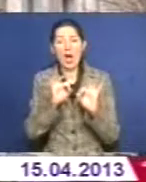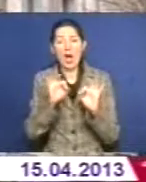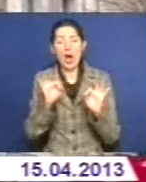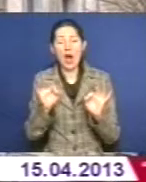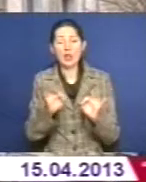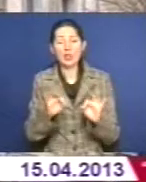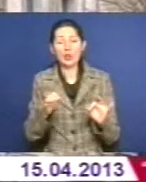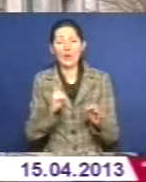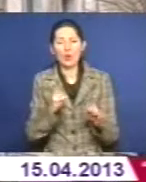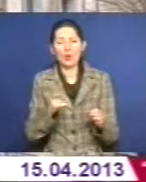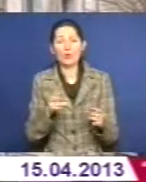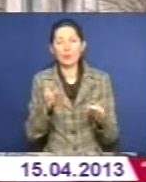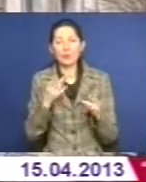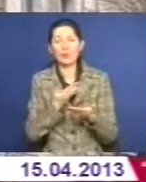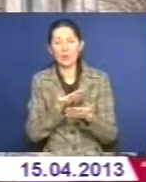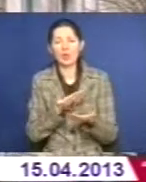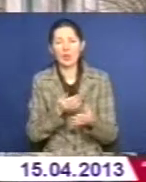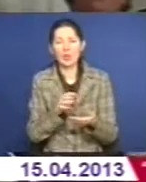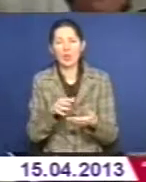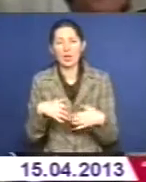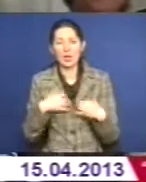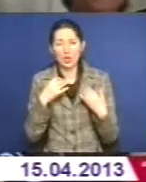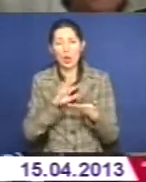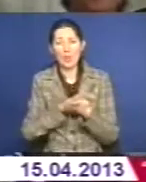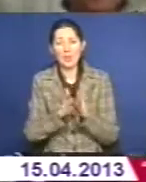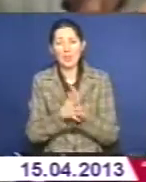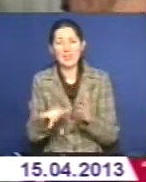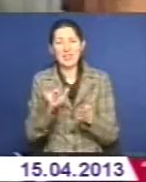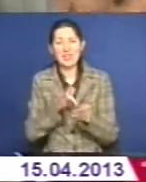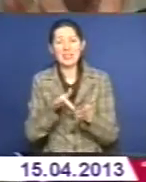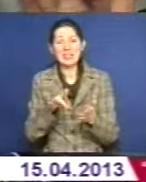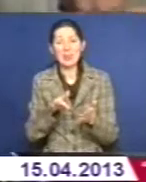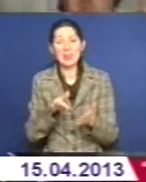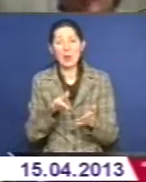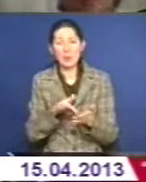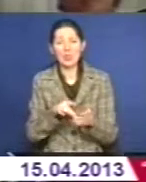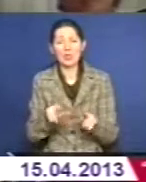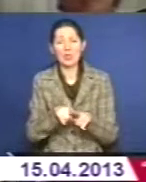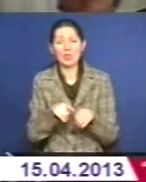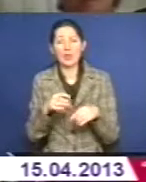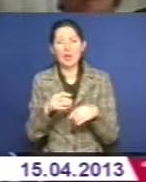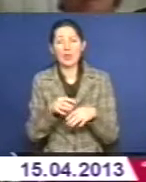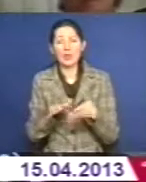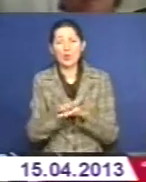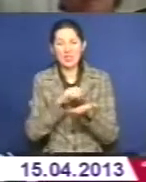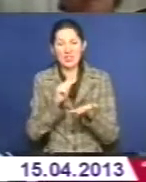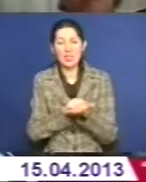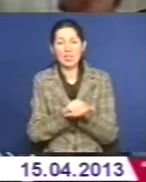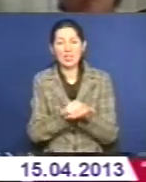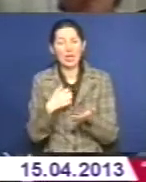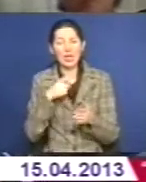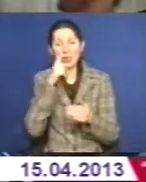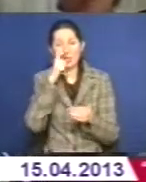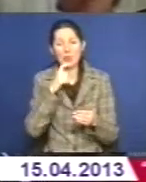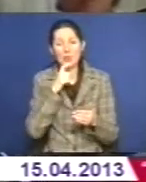він жалюгідному стані? В центрі міста, і він такий обдертий, обшарпаний. Я не розумію,